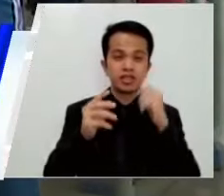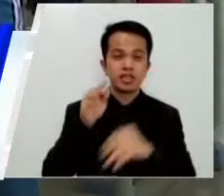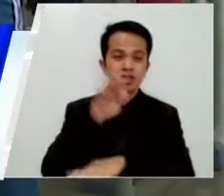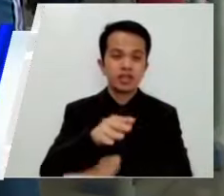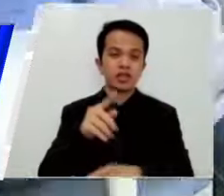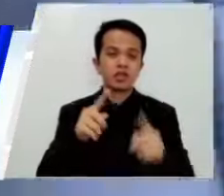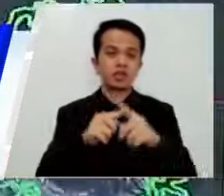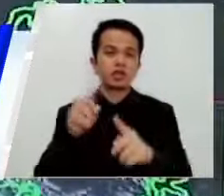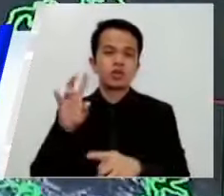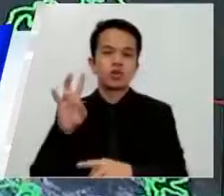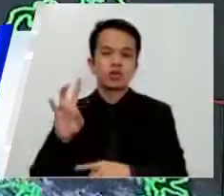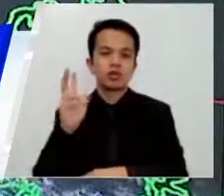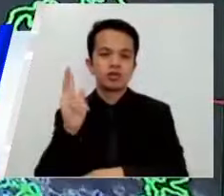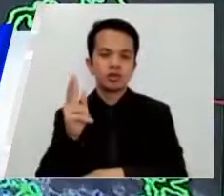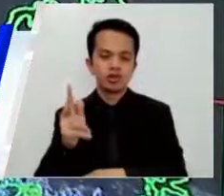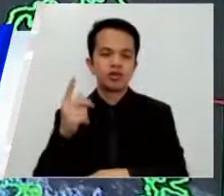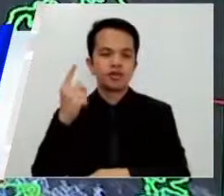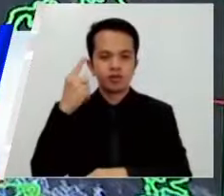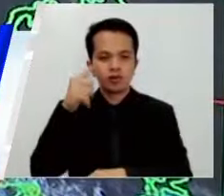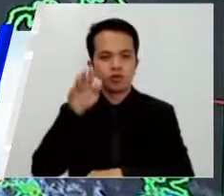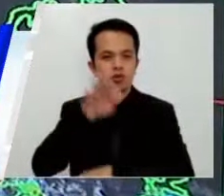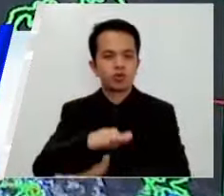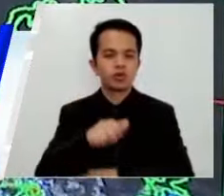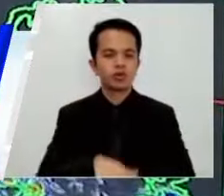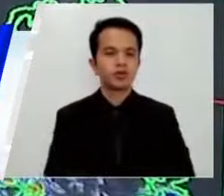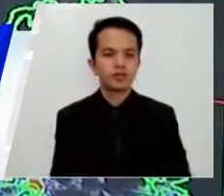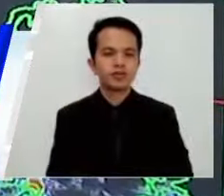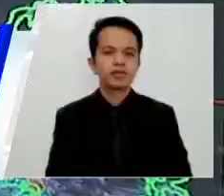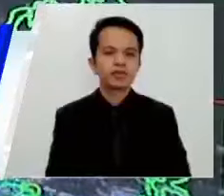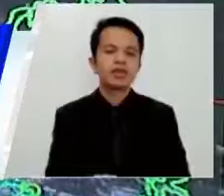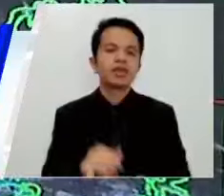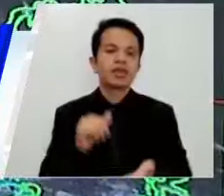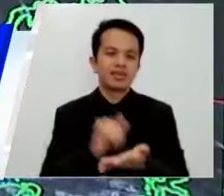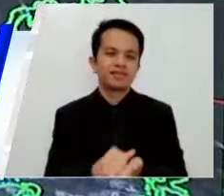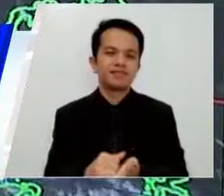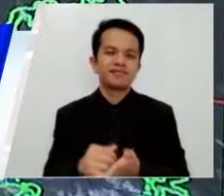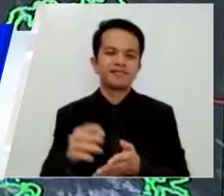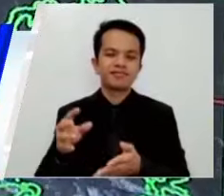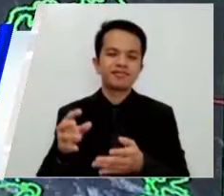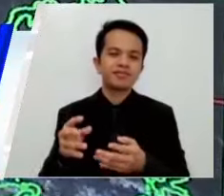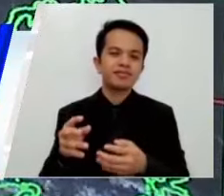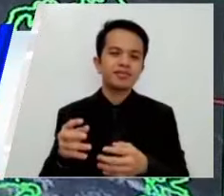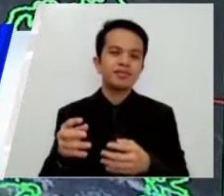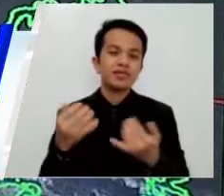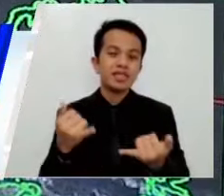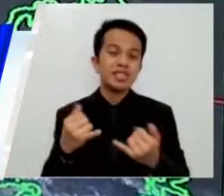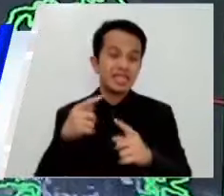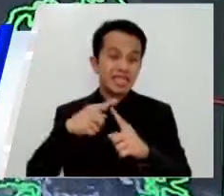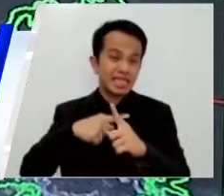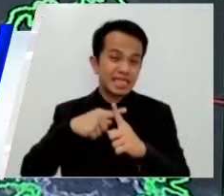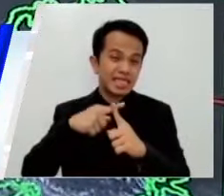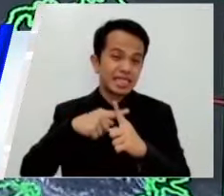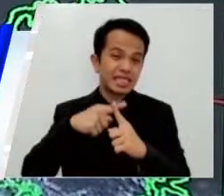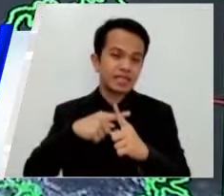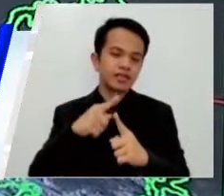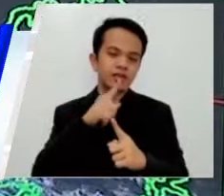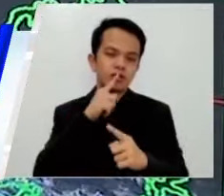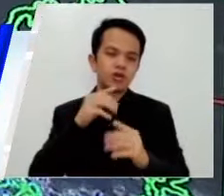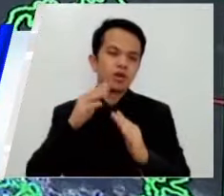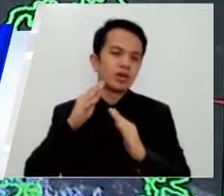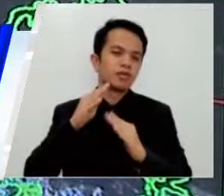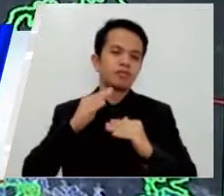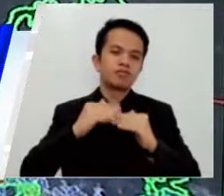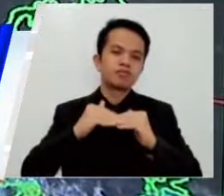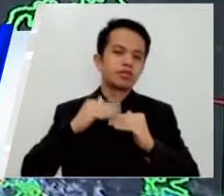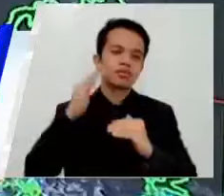ang panghapon. Dito sa nare-record natin sa PAGASA, yung ating mga actual temperatures are maximum or pinakamatataas pa rin